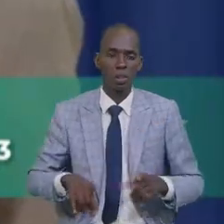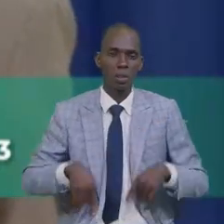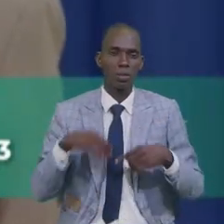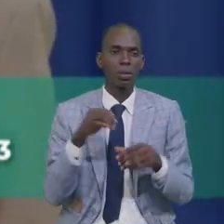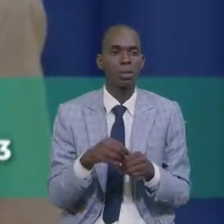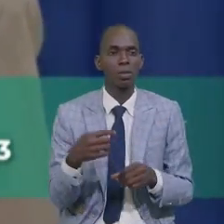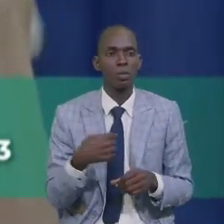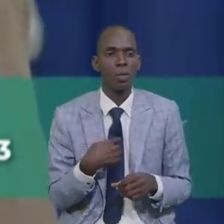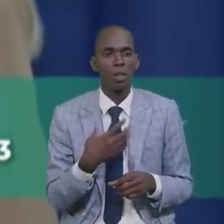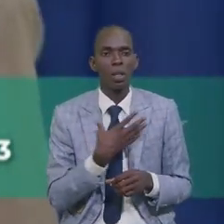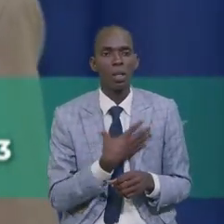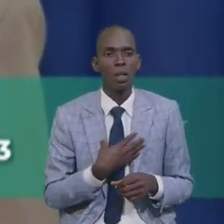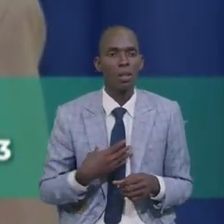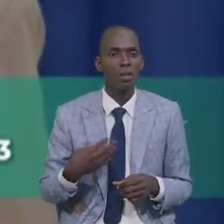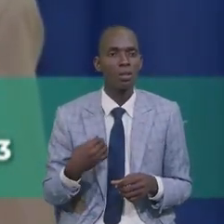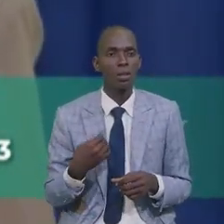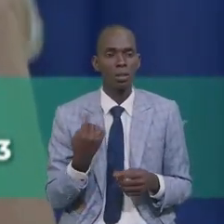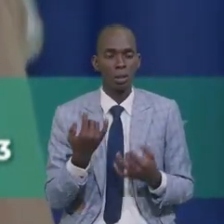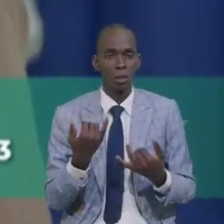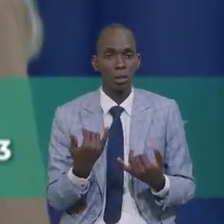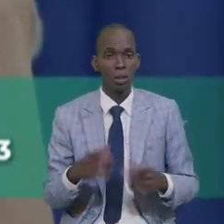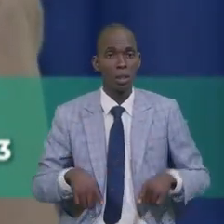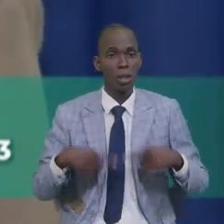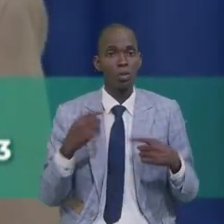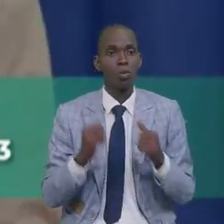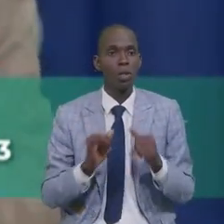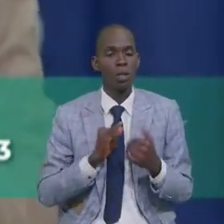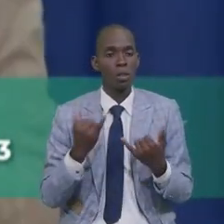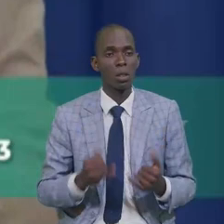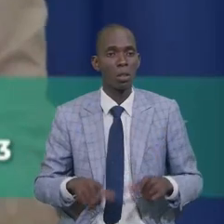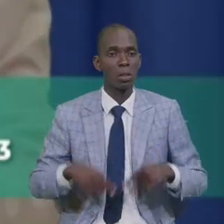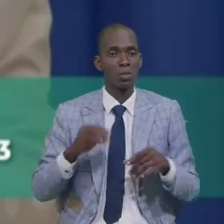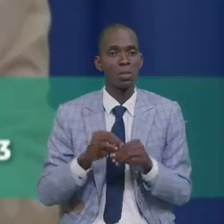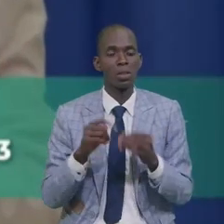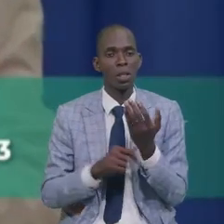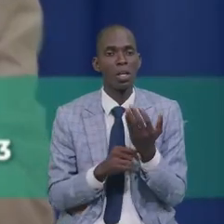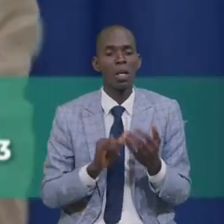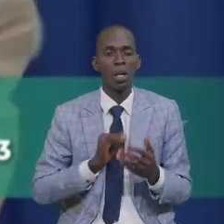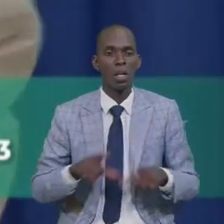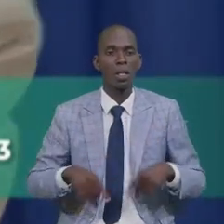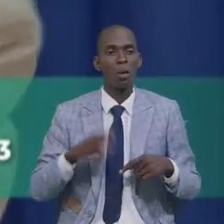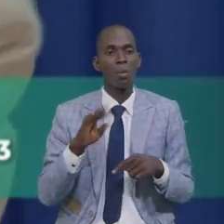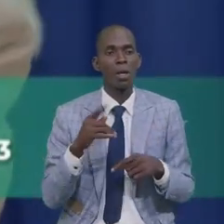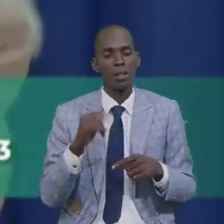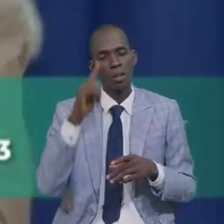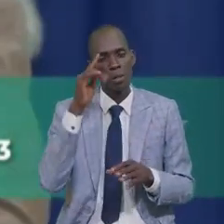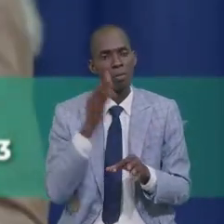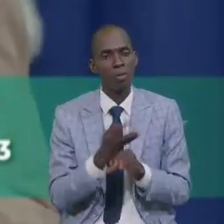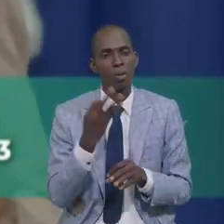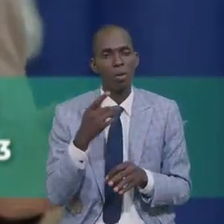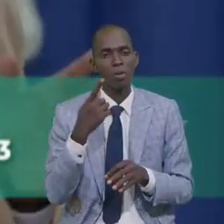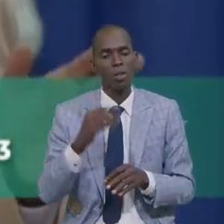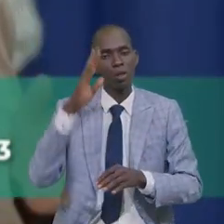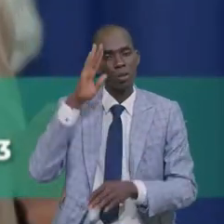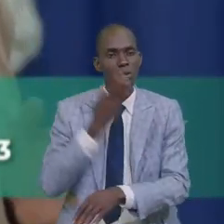nous. Et la vie. Et si je vis maintenant dans la chair, je vis dans la foi au Fils de